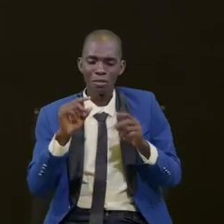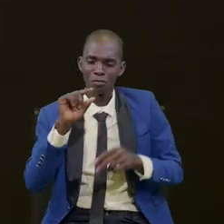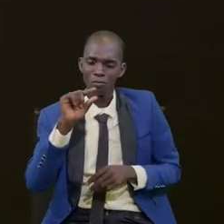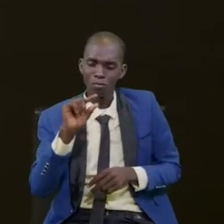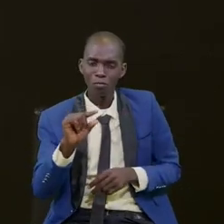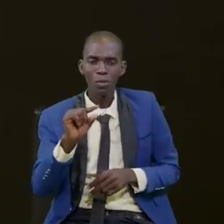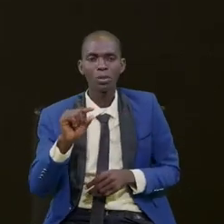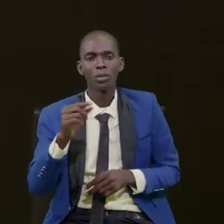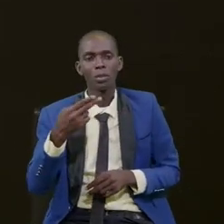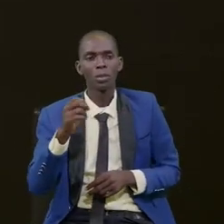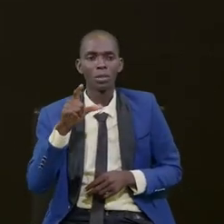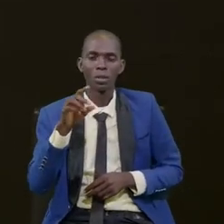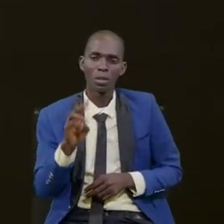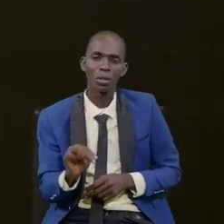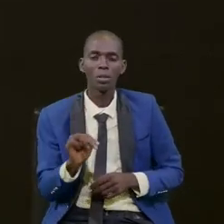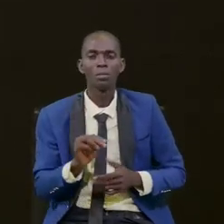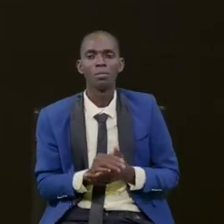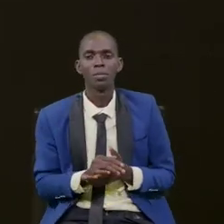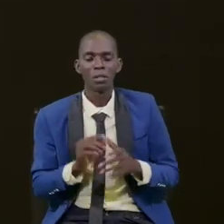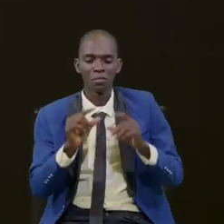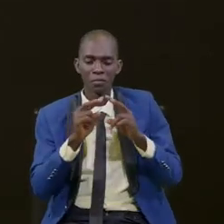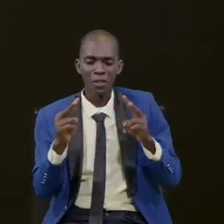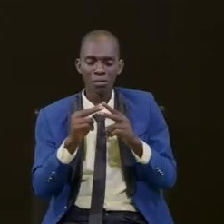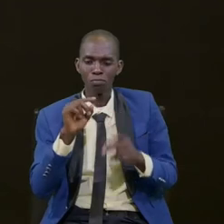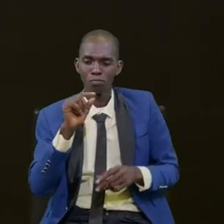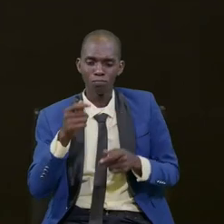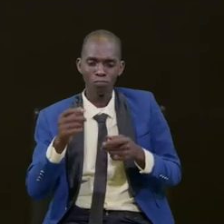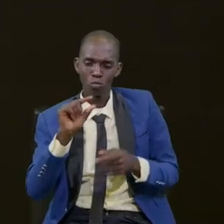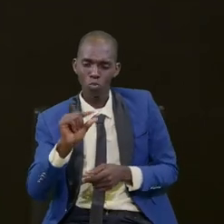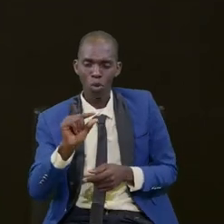Une petite corde, un petit instrument